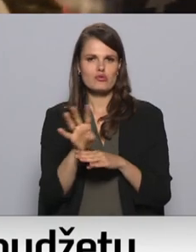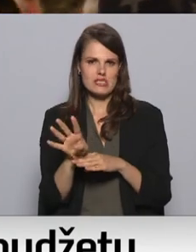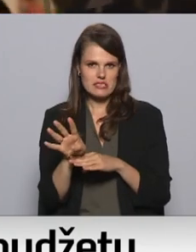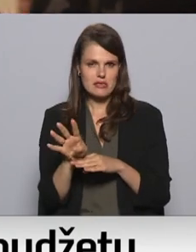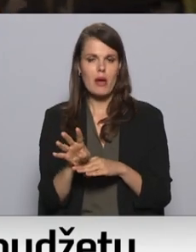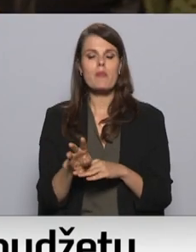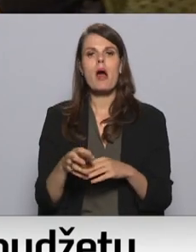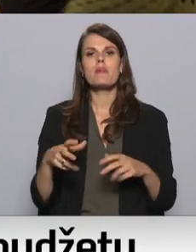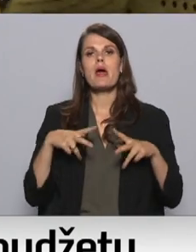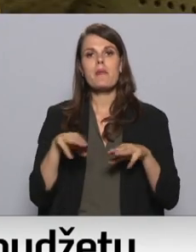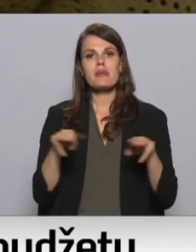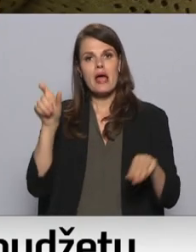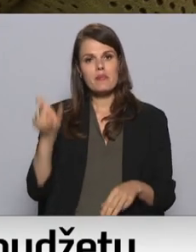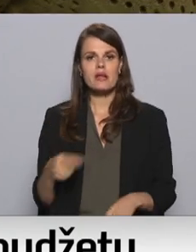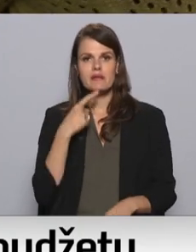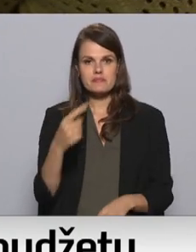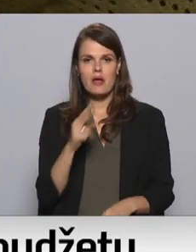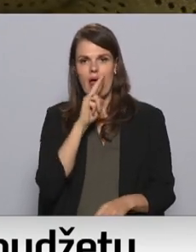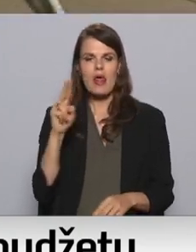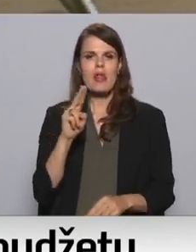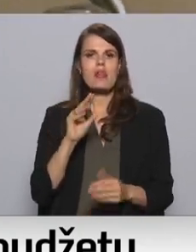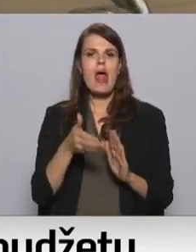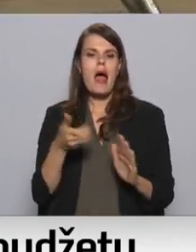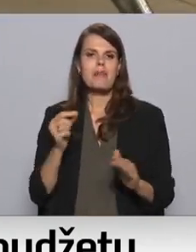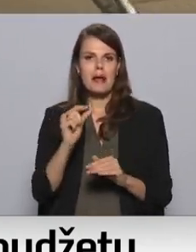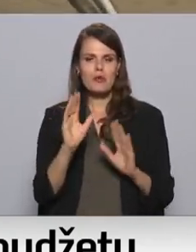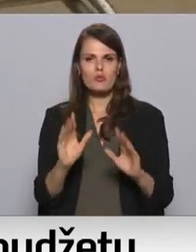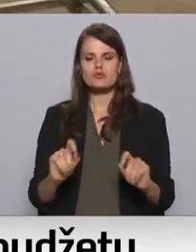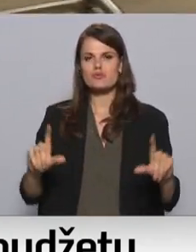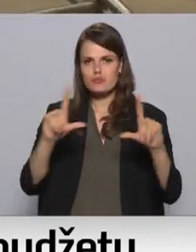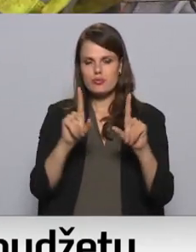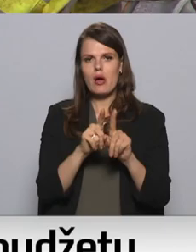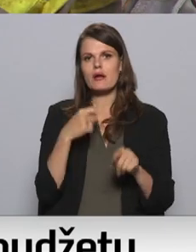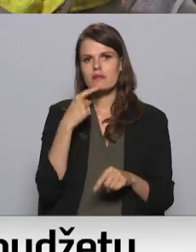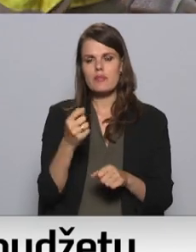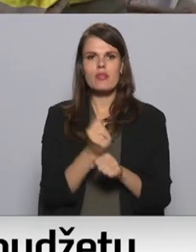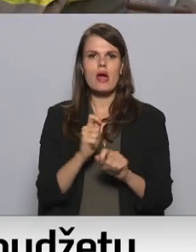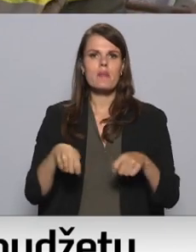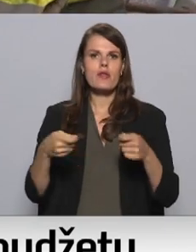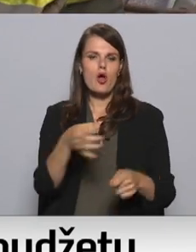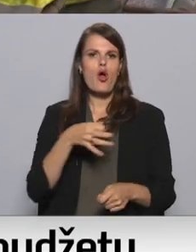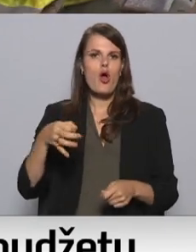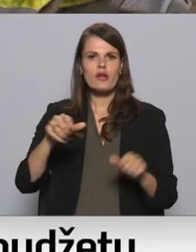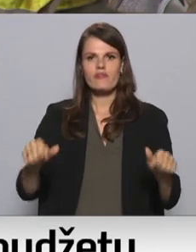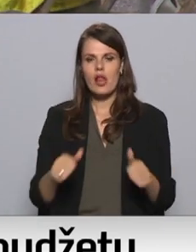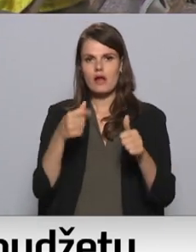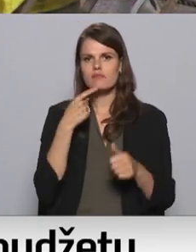Krišjāns Kariņš uzsver neapliekamā minimuma palielināšanu, kam atbalstu pauda arī darbdevēju organizācijas,